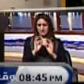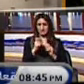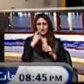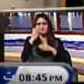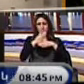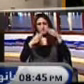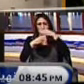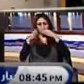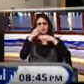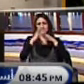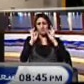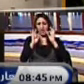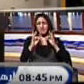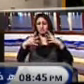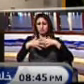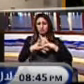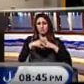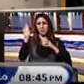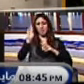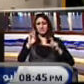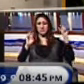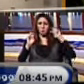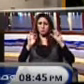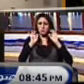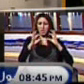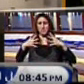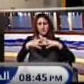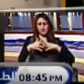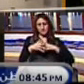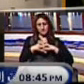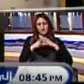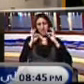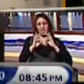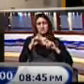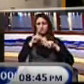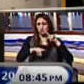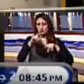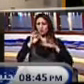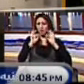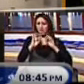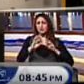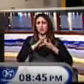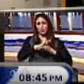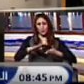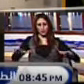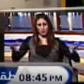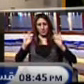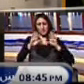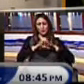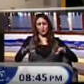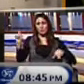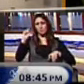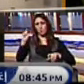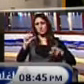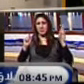وبناء المزيد من جسور الثقة بينهما، وذلك في محاولة لاحتواء الأزمة التي نشبت بين الجهتين